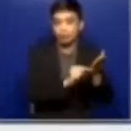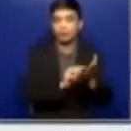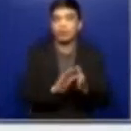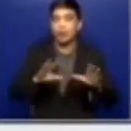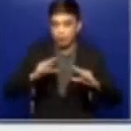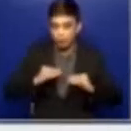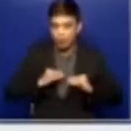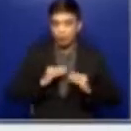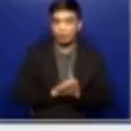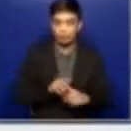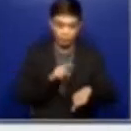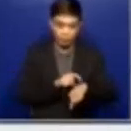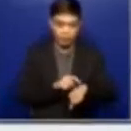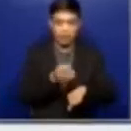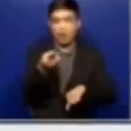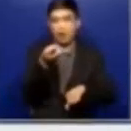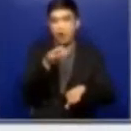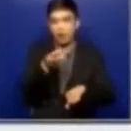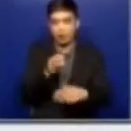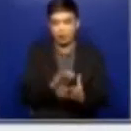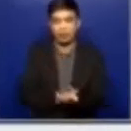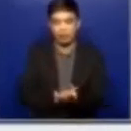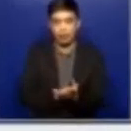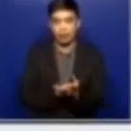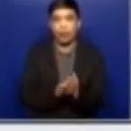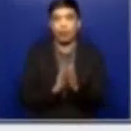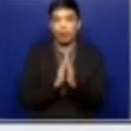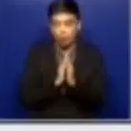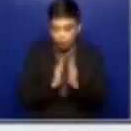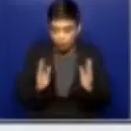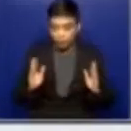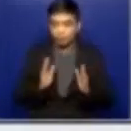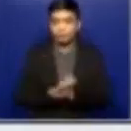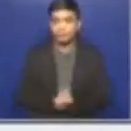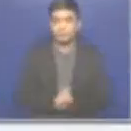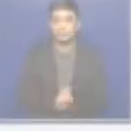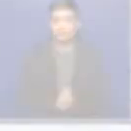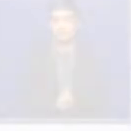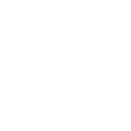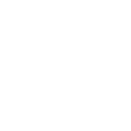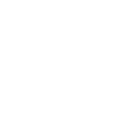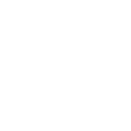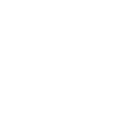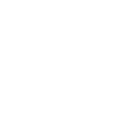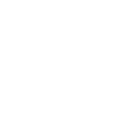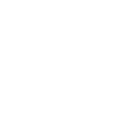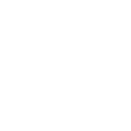ครับอาจจะได้เวลาน้อยก็ขอท่านประธานแค่นี้นะครับกราบขอบคุณครับท่านประธานครับ ขอบคุณครับ